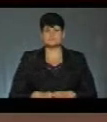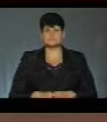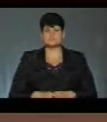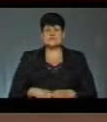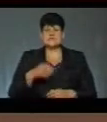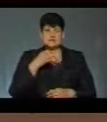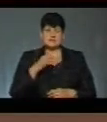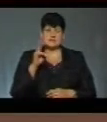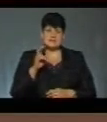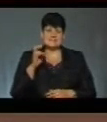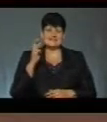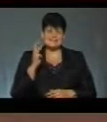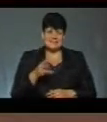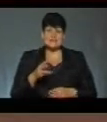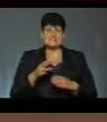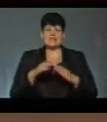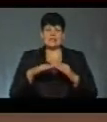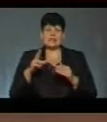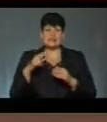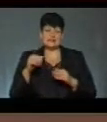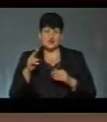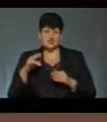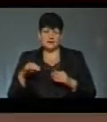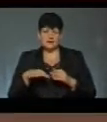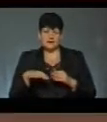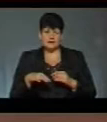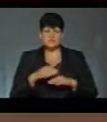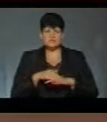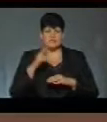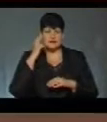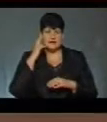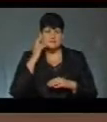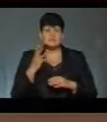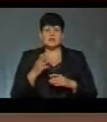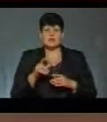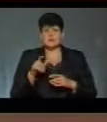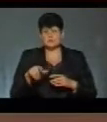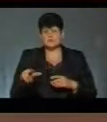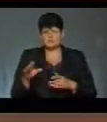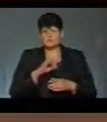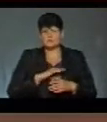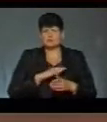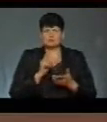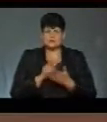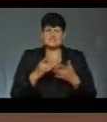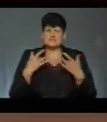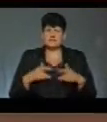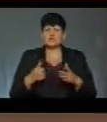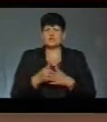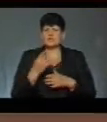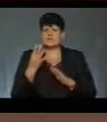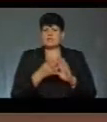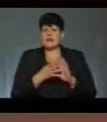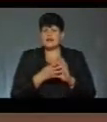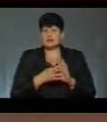Зазначу, 230 дачних ділянок в Тернополі, що по вулиці Київська-Тарнавського, 9. Садоводи, які ними користуються, мають звільнити до 9 вересня. Таке